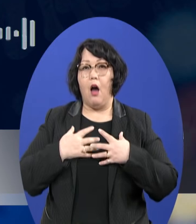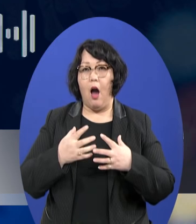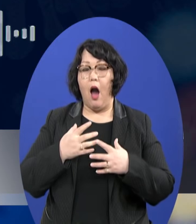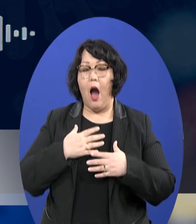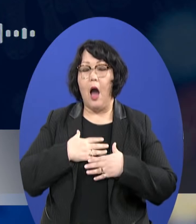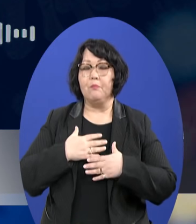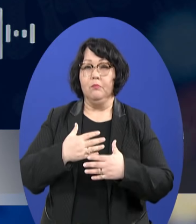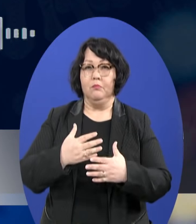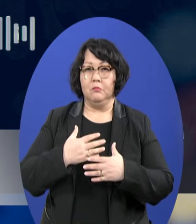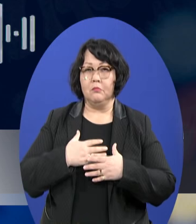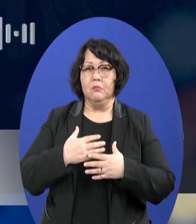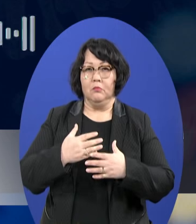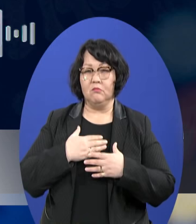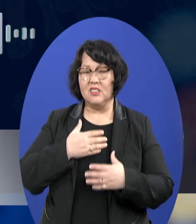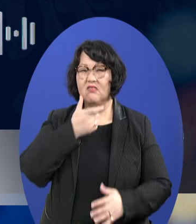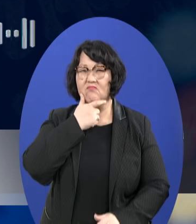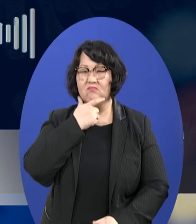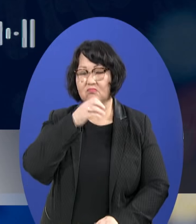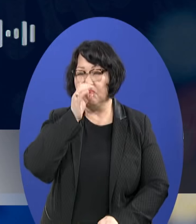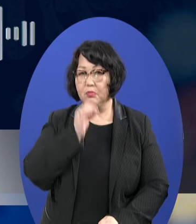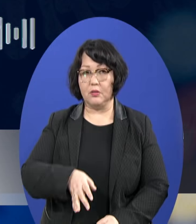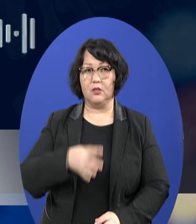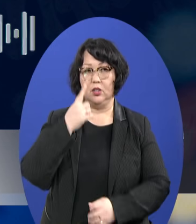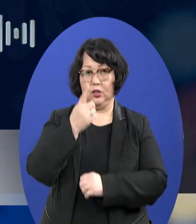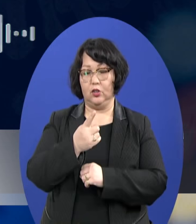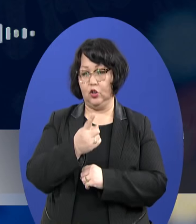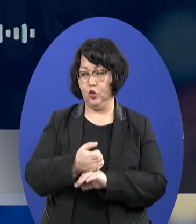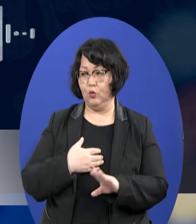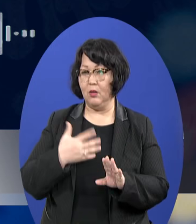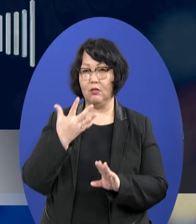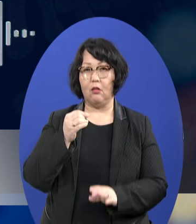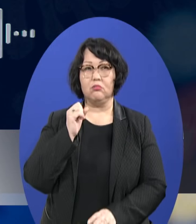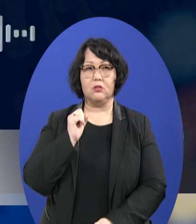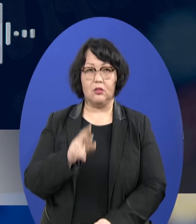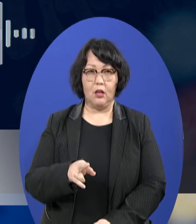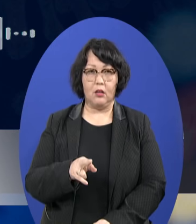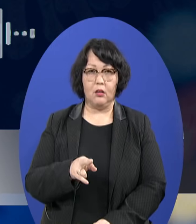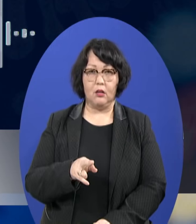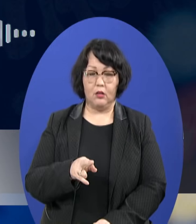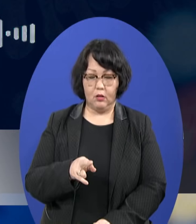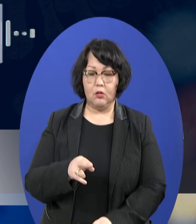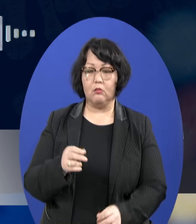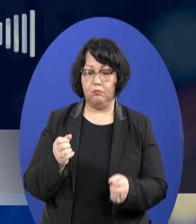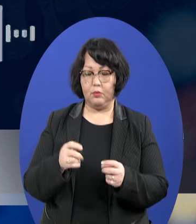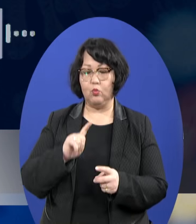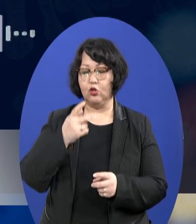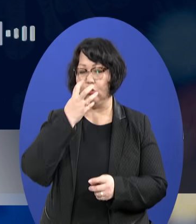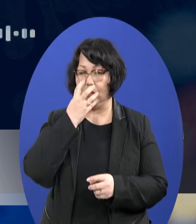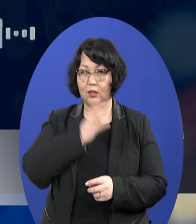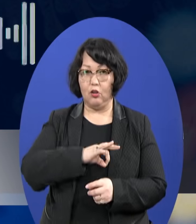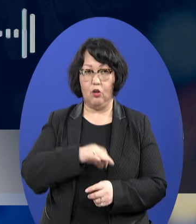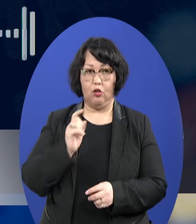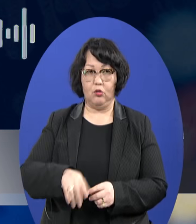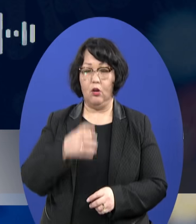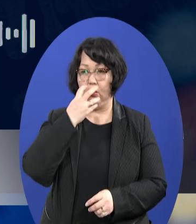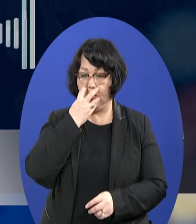хугацаанд 50 сая орчим төгрөгийн хүчил төрөвч хэрэгжилсэн. А гэтэл одоо ингээд хүнд маш хүнд өвчтний тоо нэмэгдээд хүчил